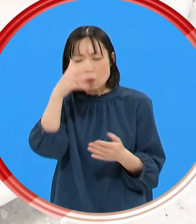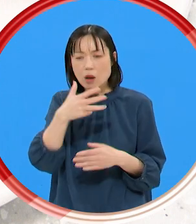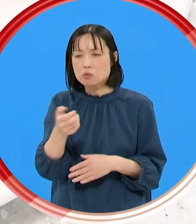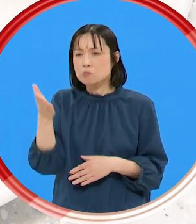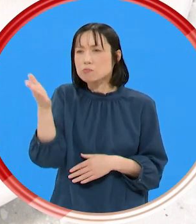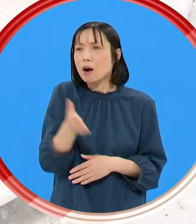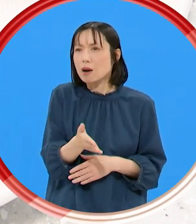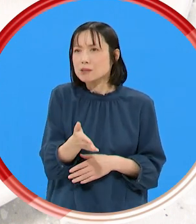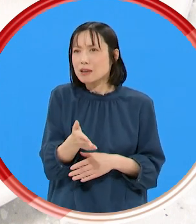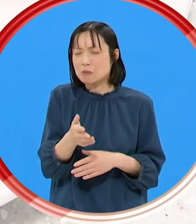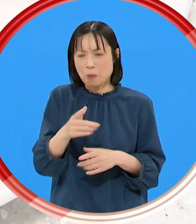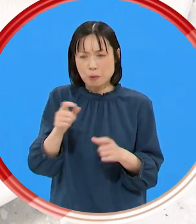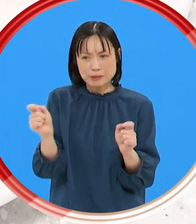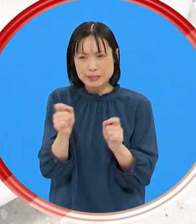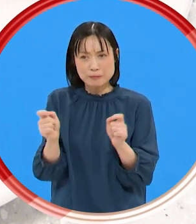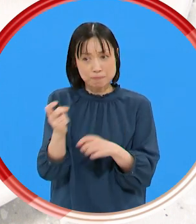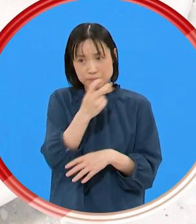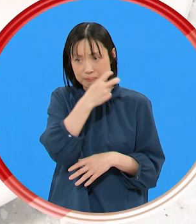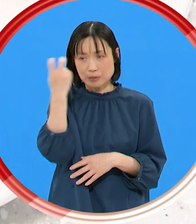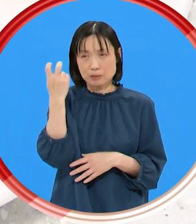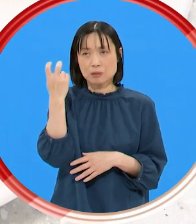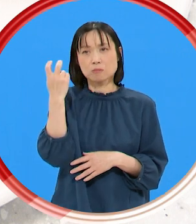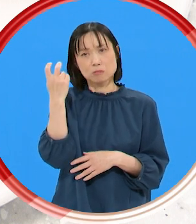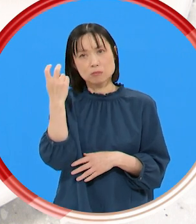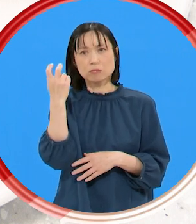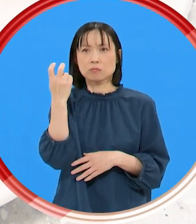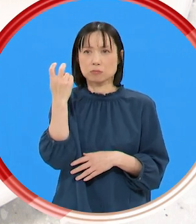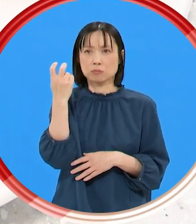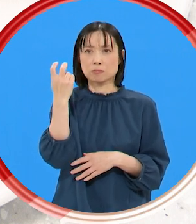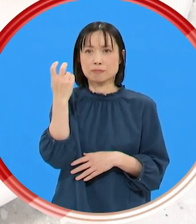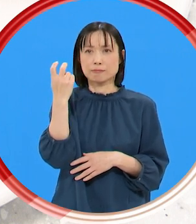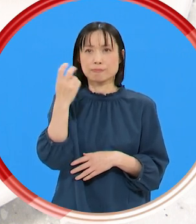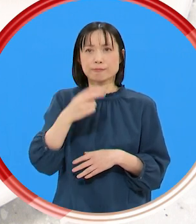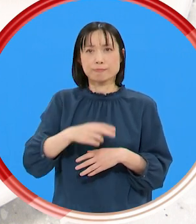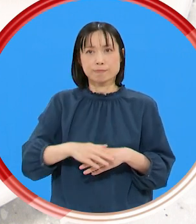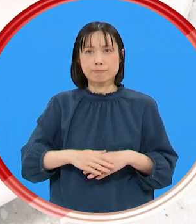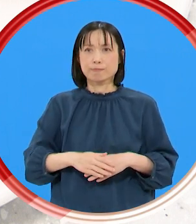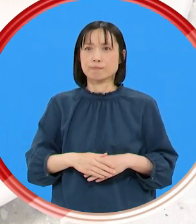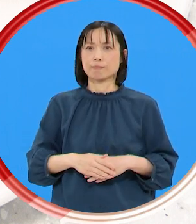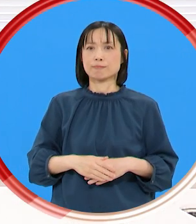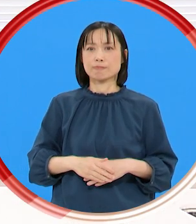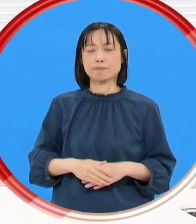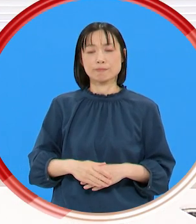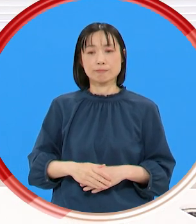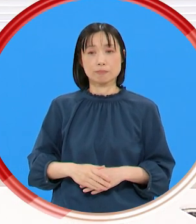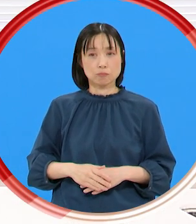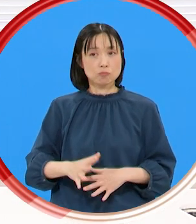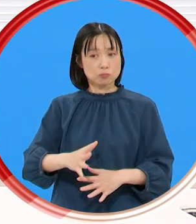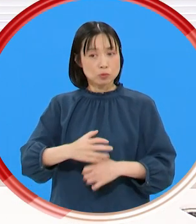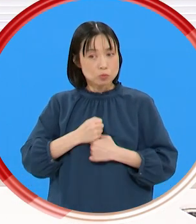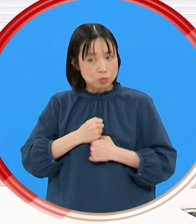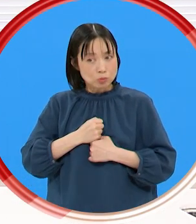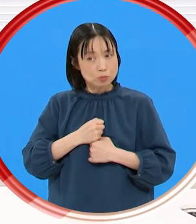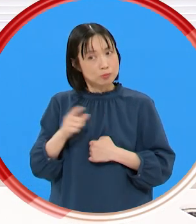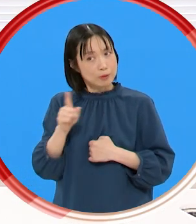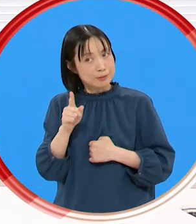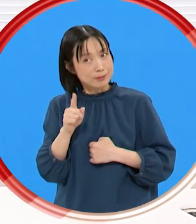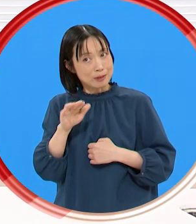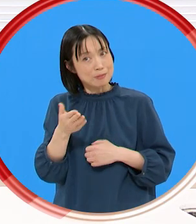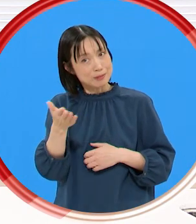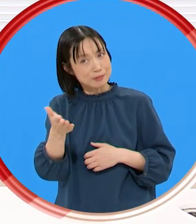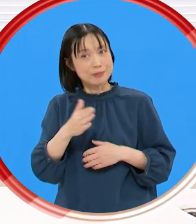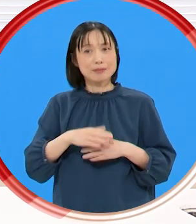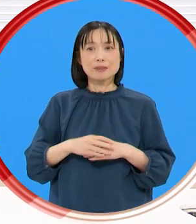のおよそ8割からカンピロバクターが検出されています。 何か気をつける点はあります